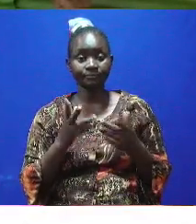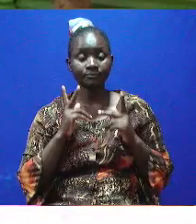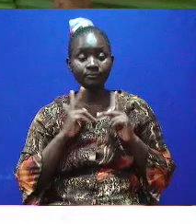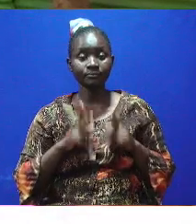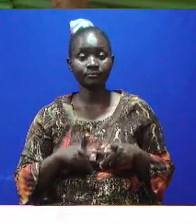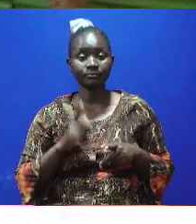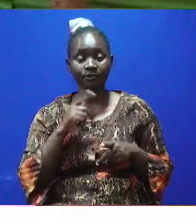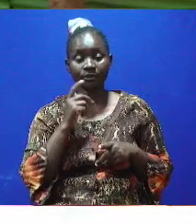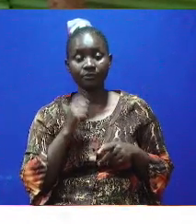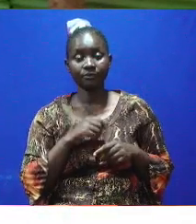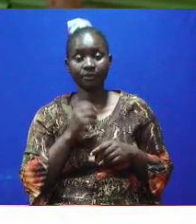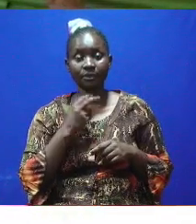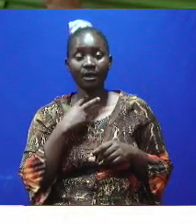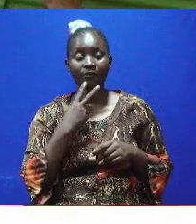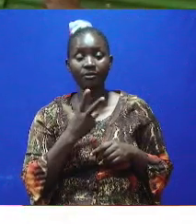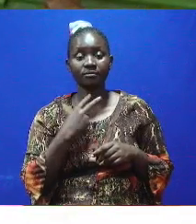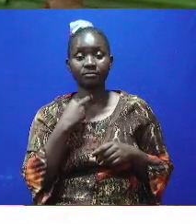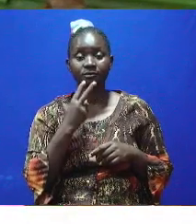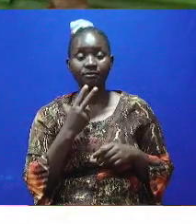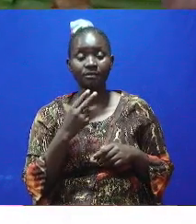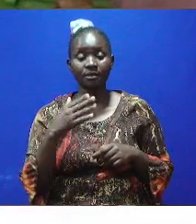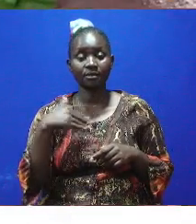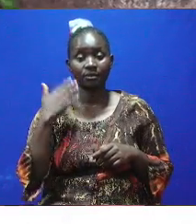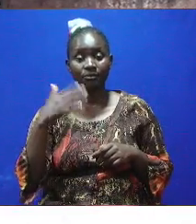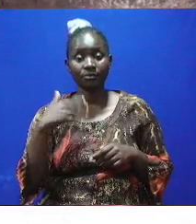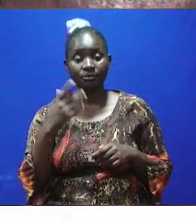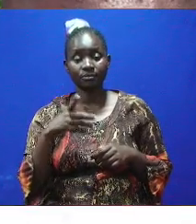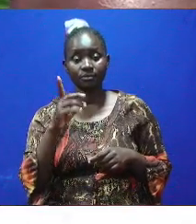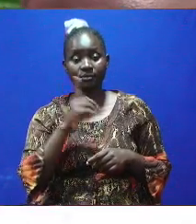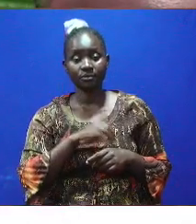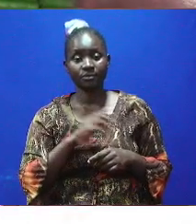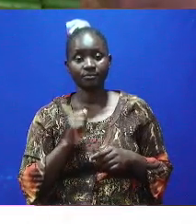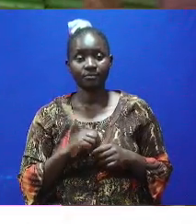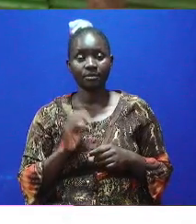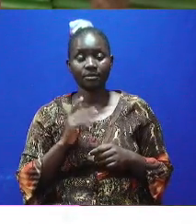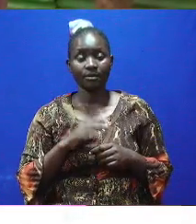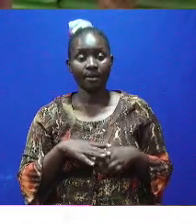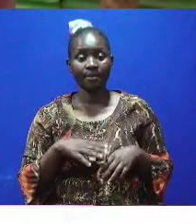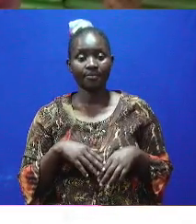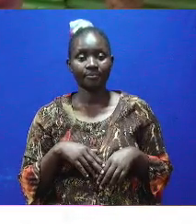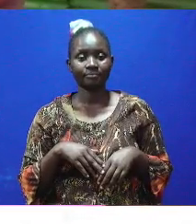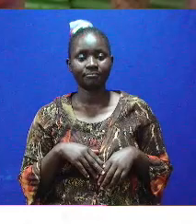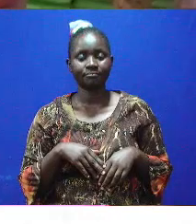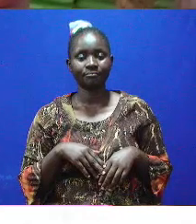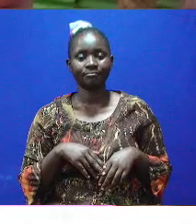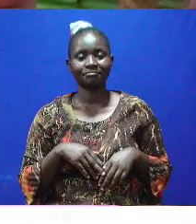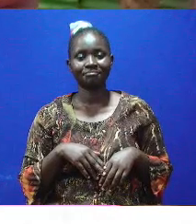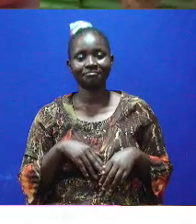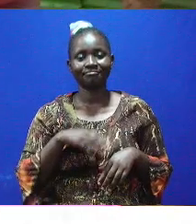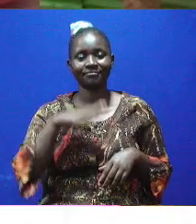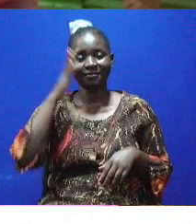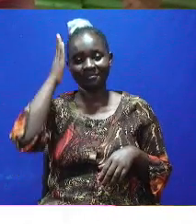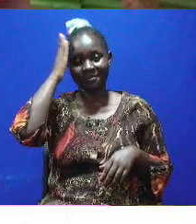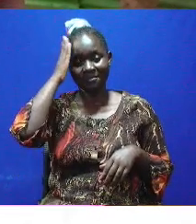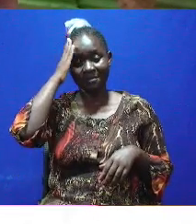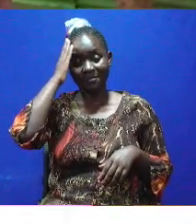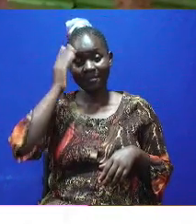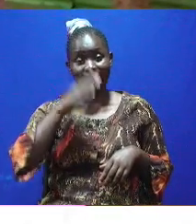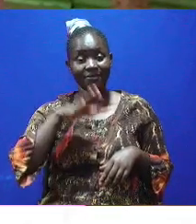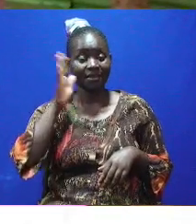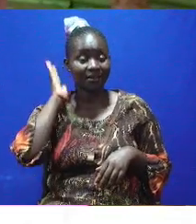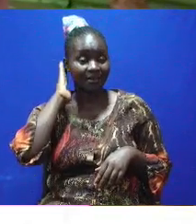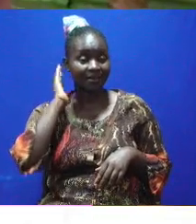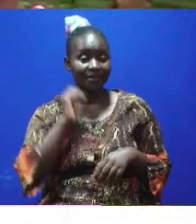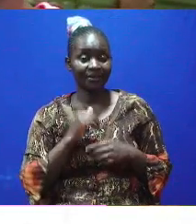moga ni tuna kubakurira lyoka kere ngaki abantu mubwada monga gore gasi toroseri para be kachi pambu aze mo igure